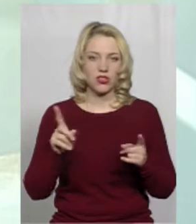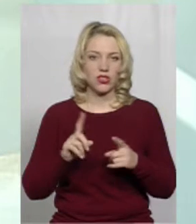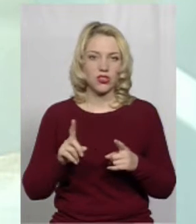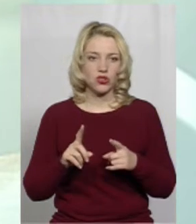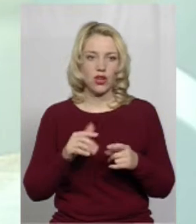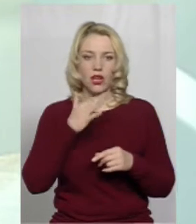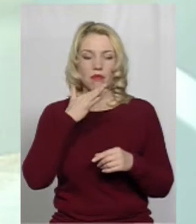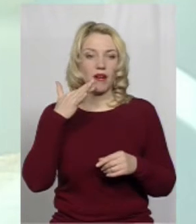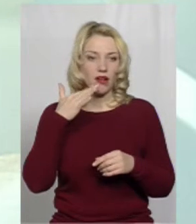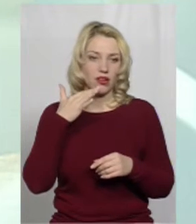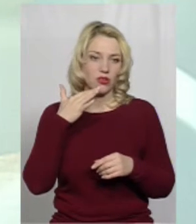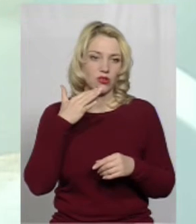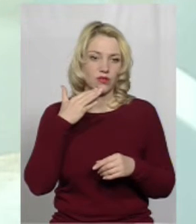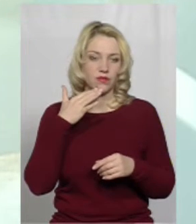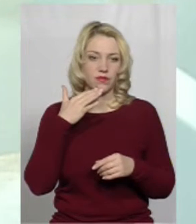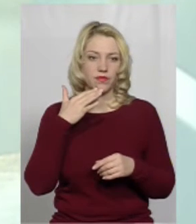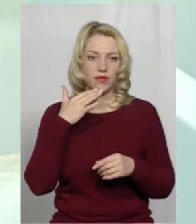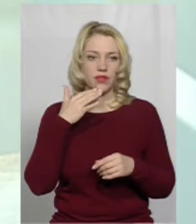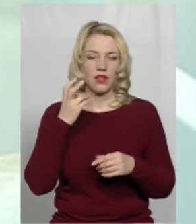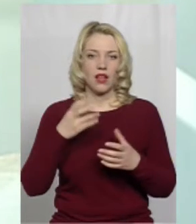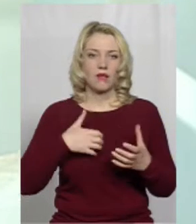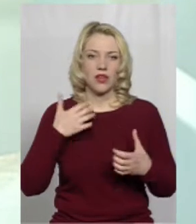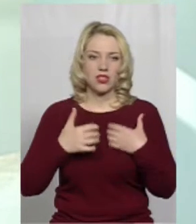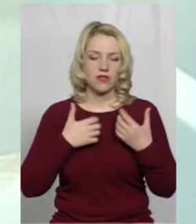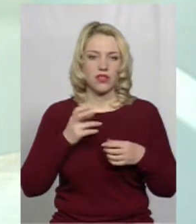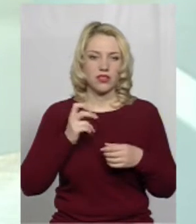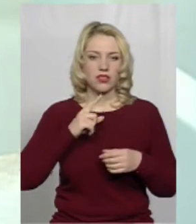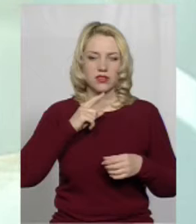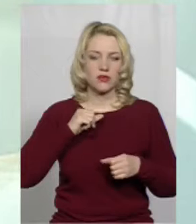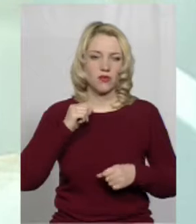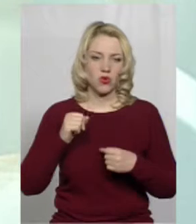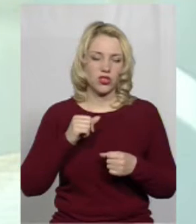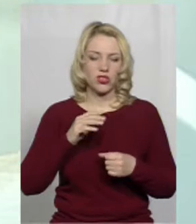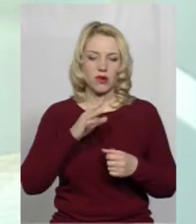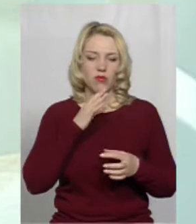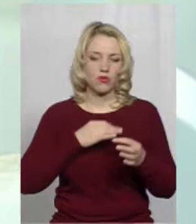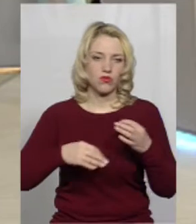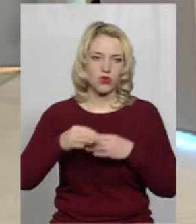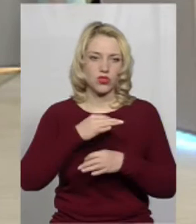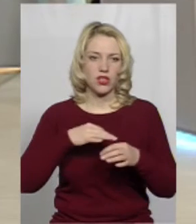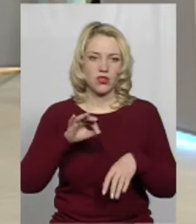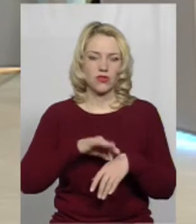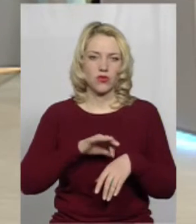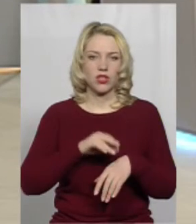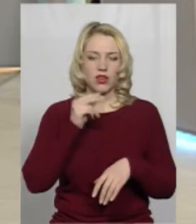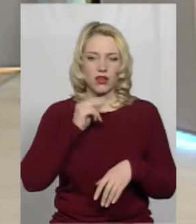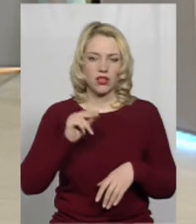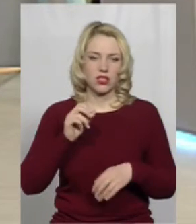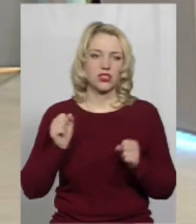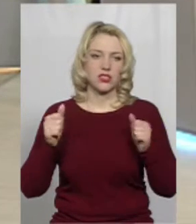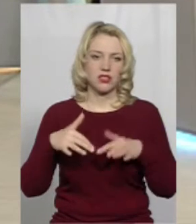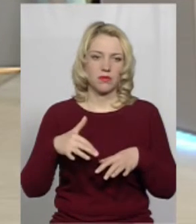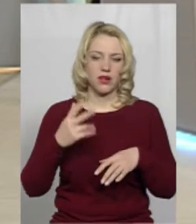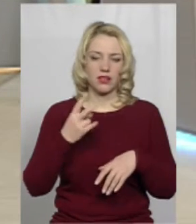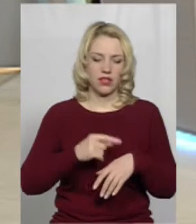знаєте, дуже багато йде на ліки, переживання, як вони з подружками, мама обсуждає, хворіє. Краще ми